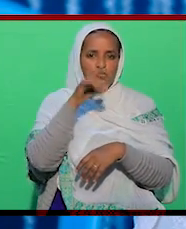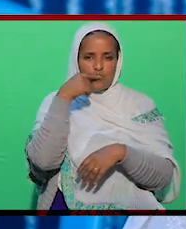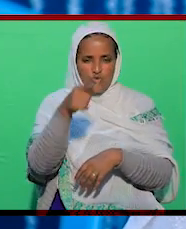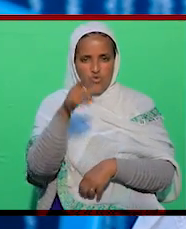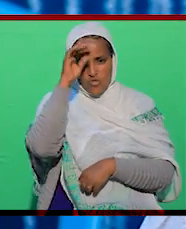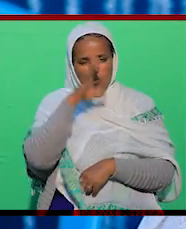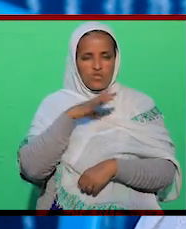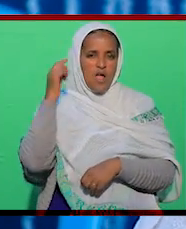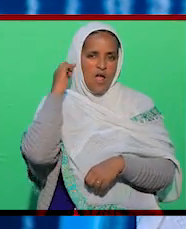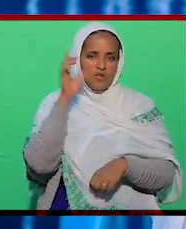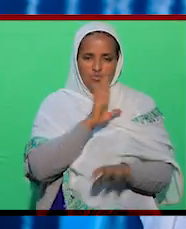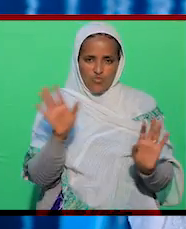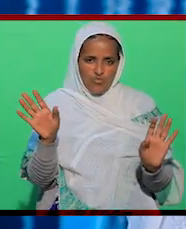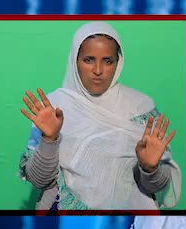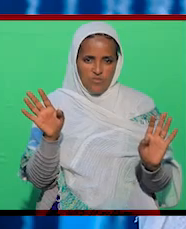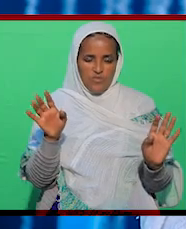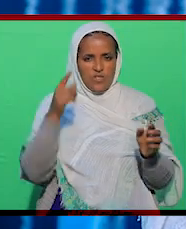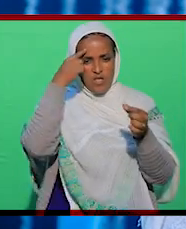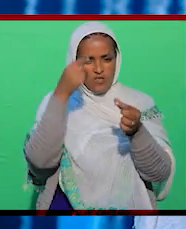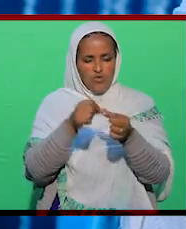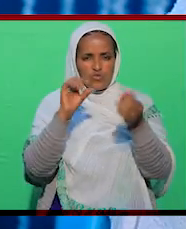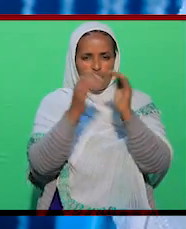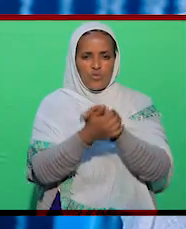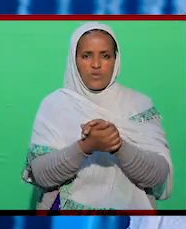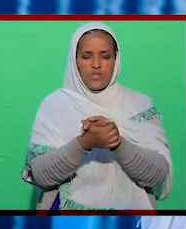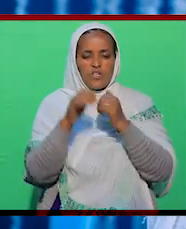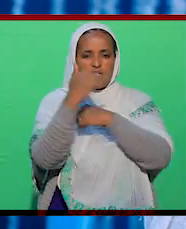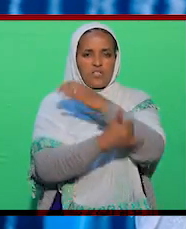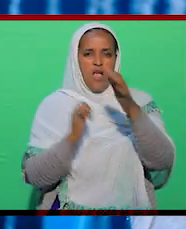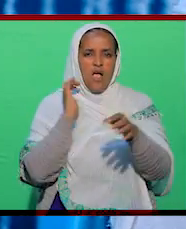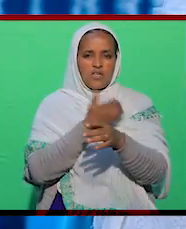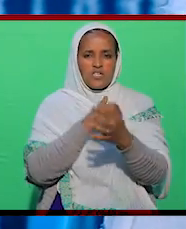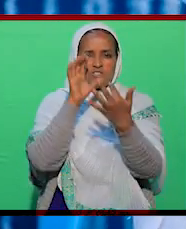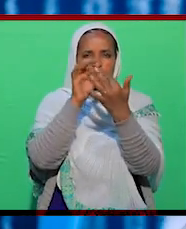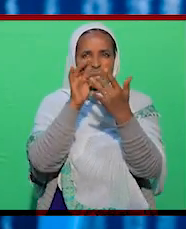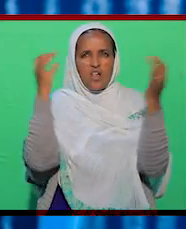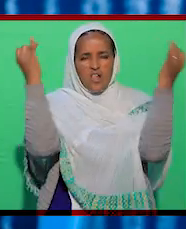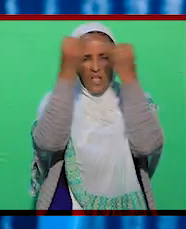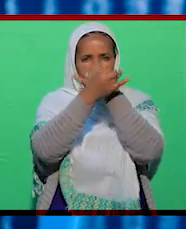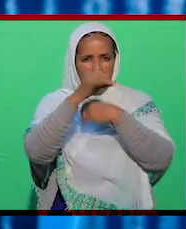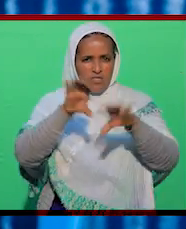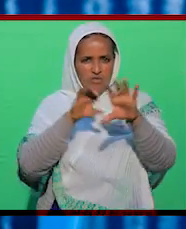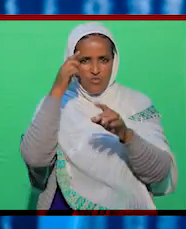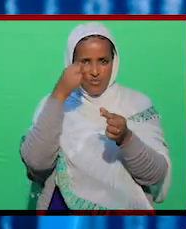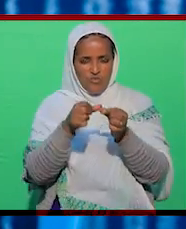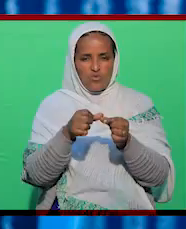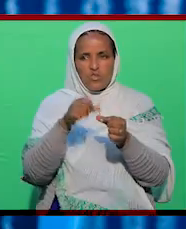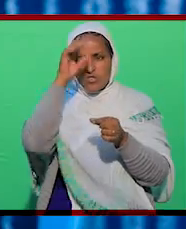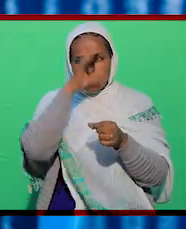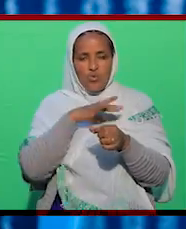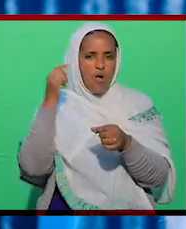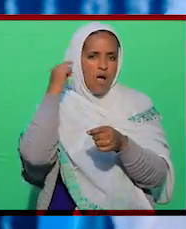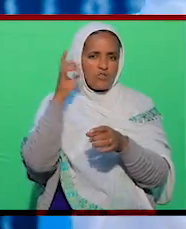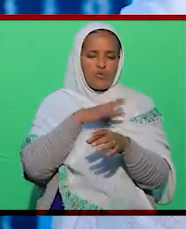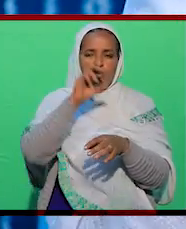ሰዎች አልሰሙም ብሎ እኮ ነው። ሰዎች አልሰሙም። ታስታውሱ ከሆነ የሀገራችን የእንትን ምርጫ ሌሊት ነበር የተካሄደው